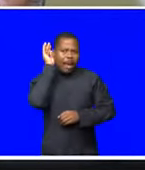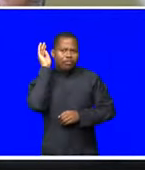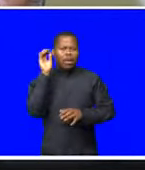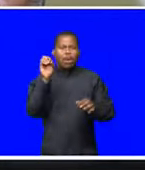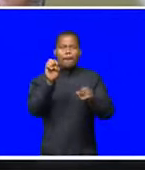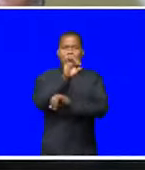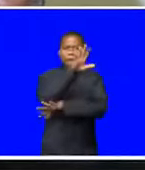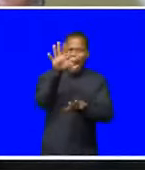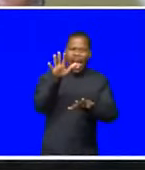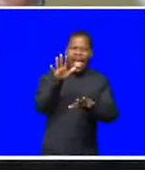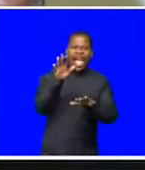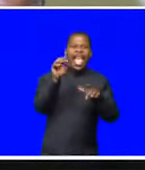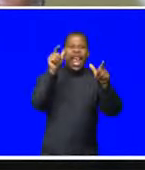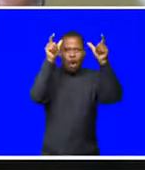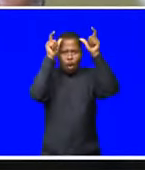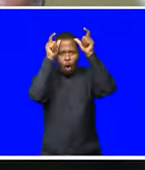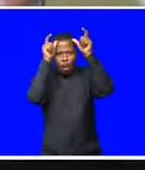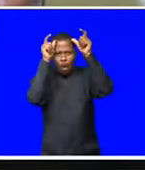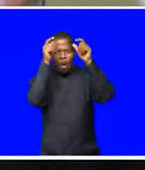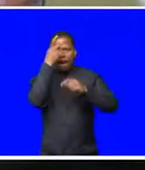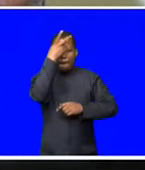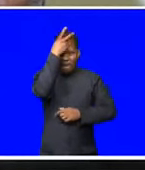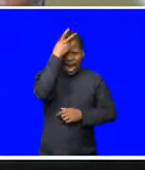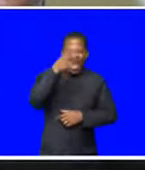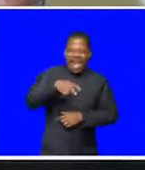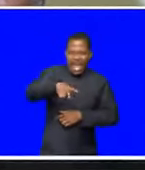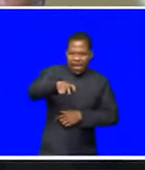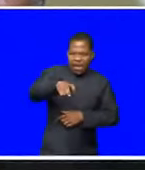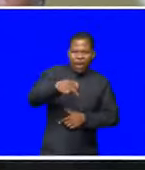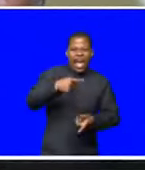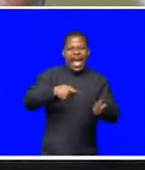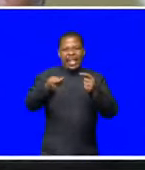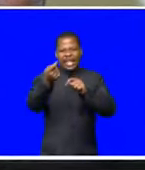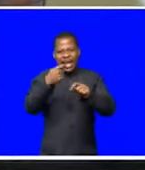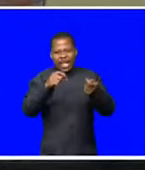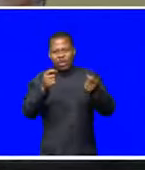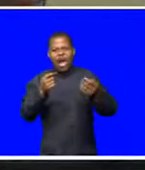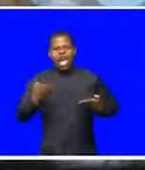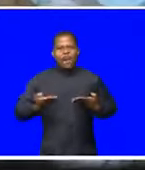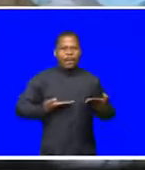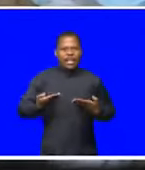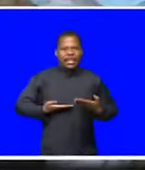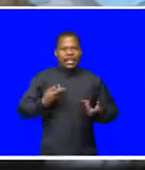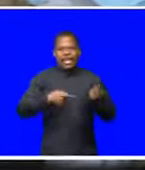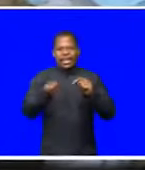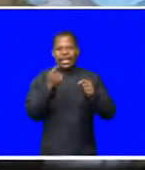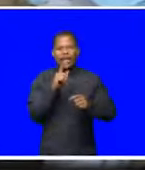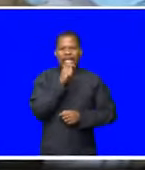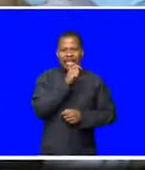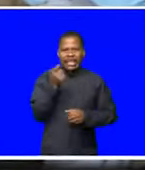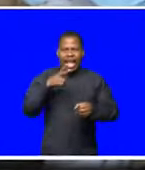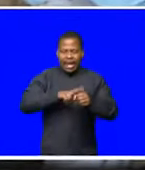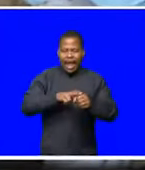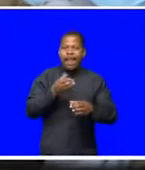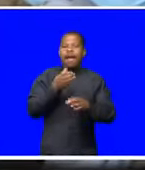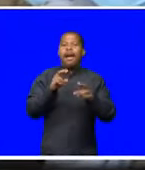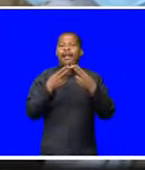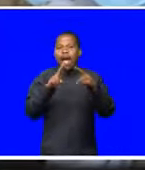tesive tiyebiwa onke lamalanga tiyothengiswa emasilaheni tiyothengiswa ngeshaya